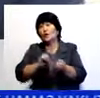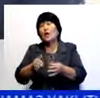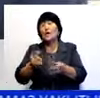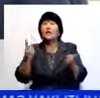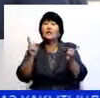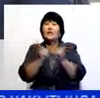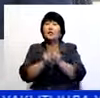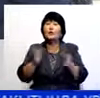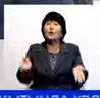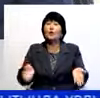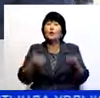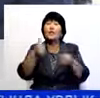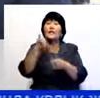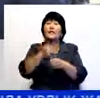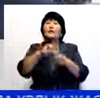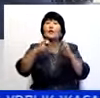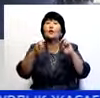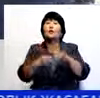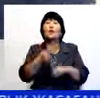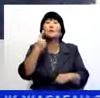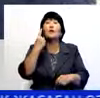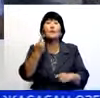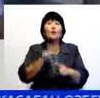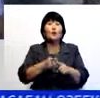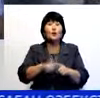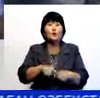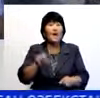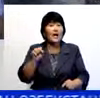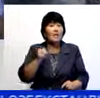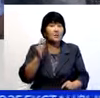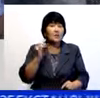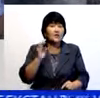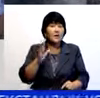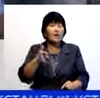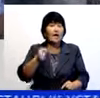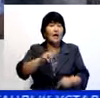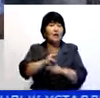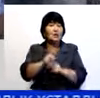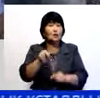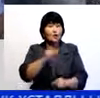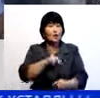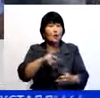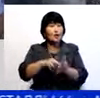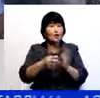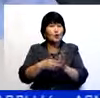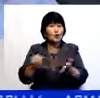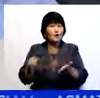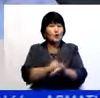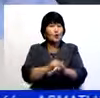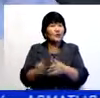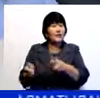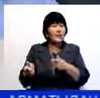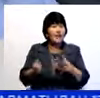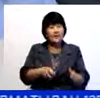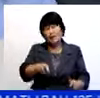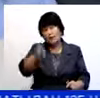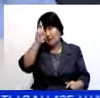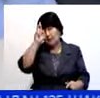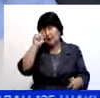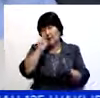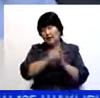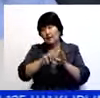Кездесуде көтерілген негізгі проблеманың бірі осы. Асылбек Шаменов газдандыру жұмыстарының жобасы мен құжаттар әзірленіп, мемлекеттік